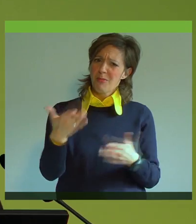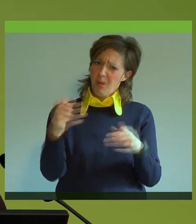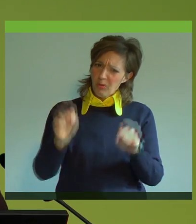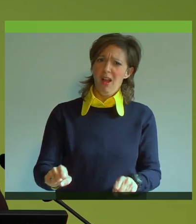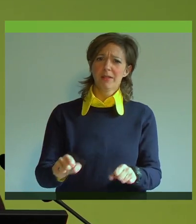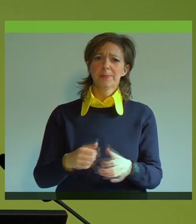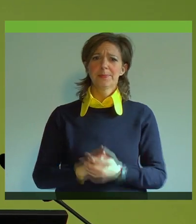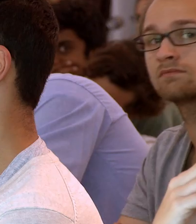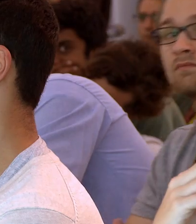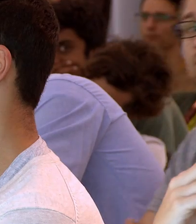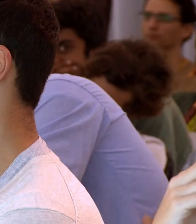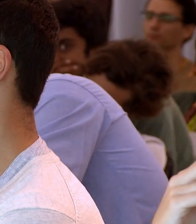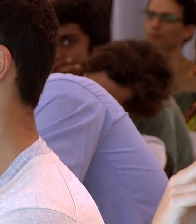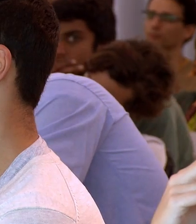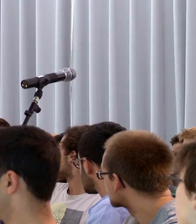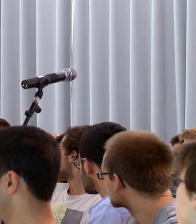passen in diese Begabtenförderung.